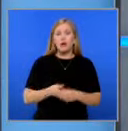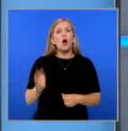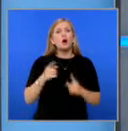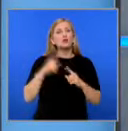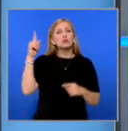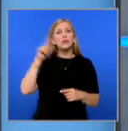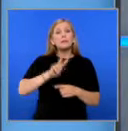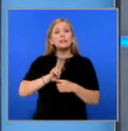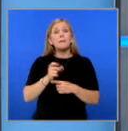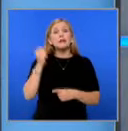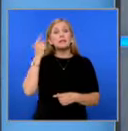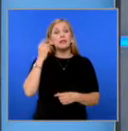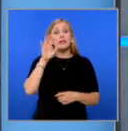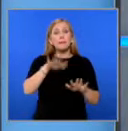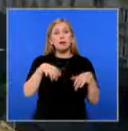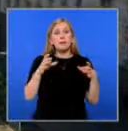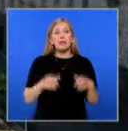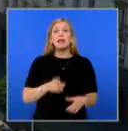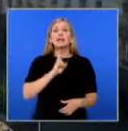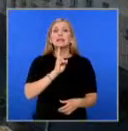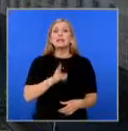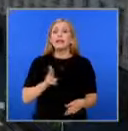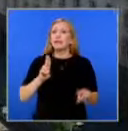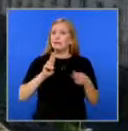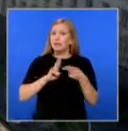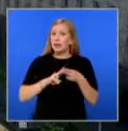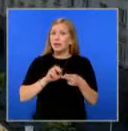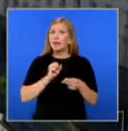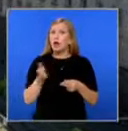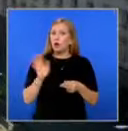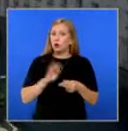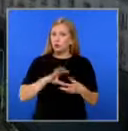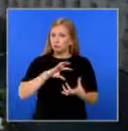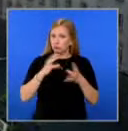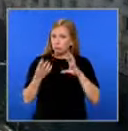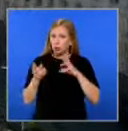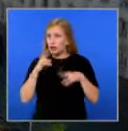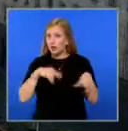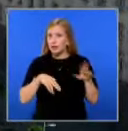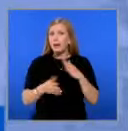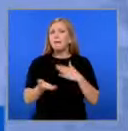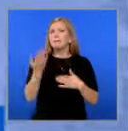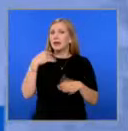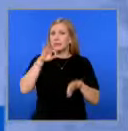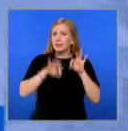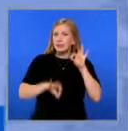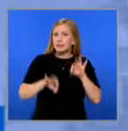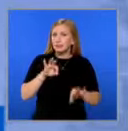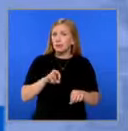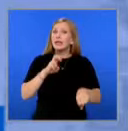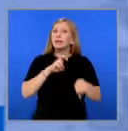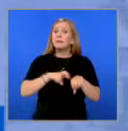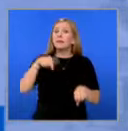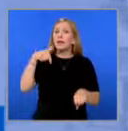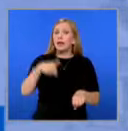деня заместник-председателят на парламента кристиян вигенин и още политическата картина преди местните избори димитър